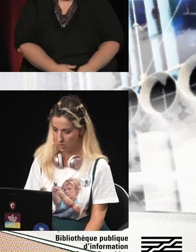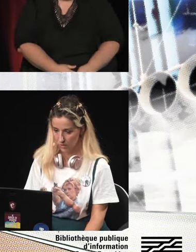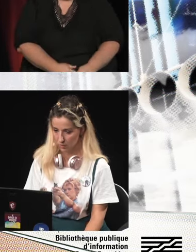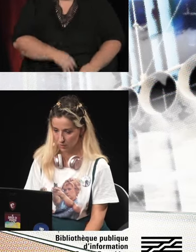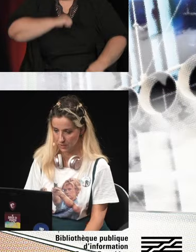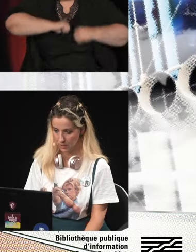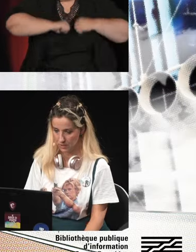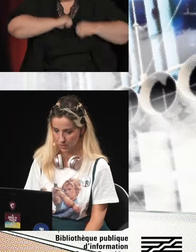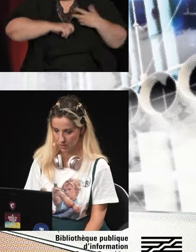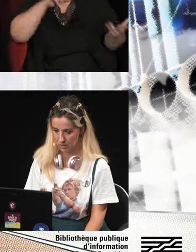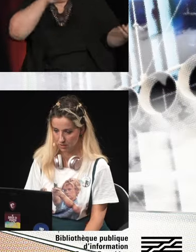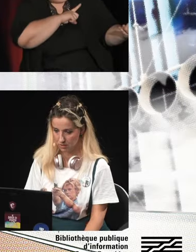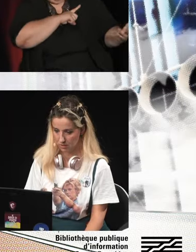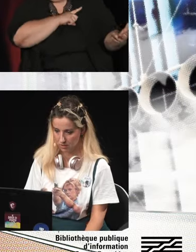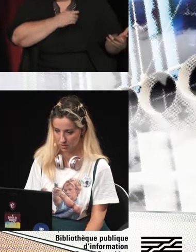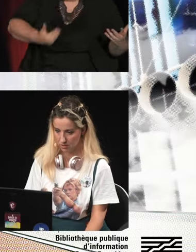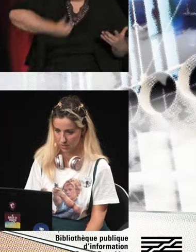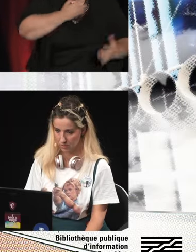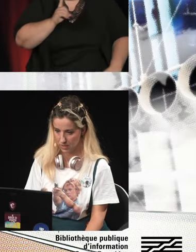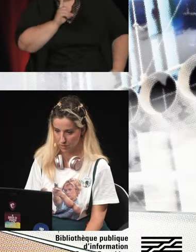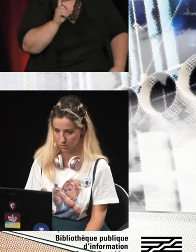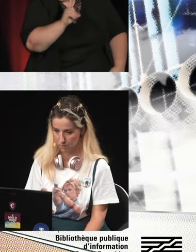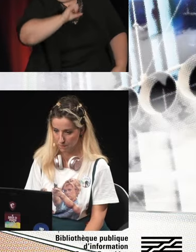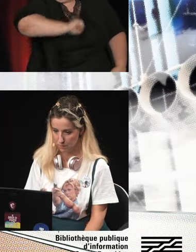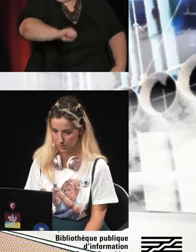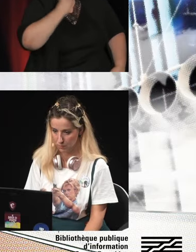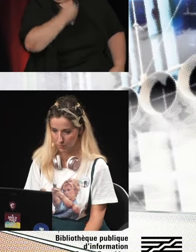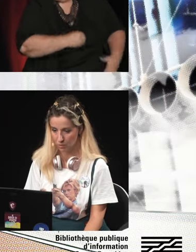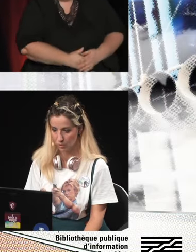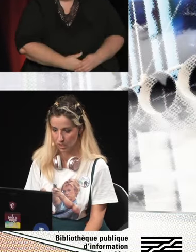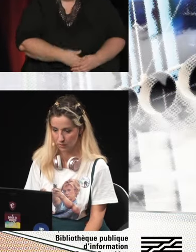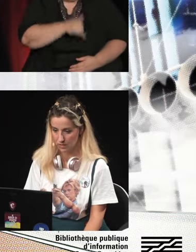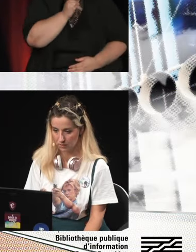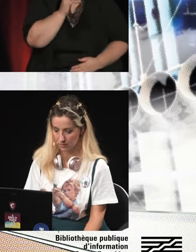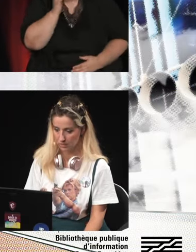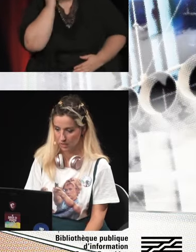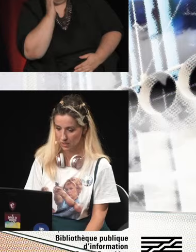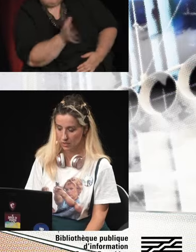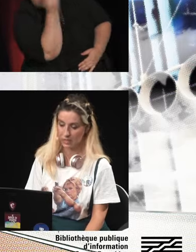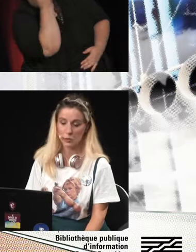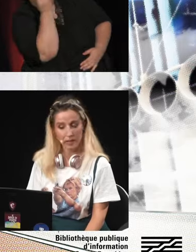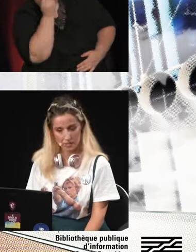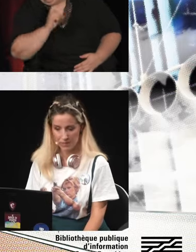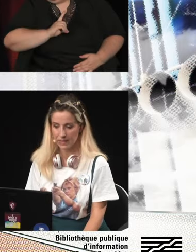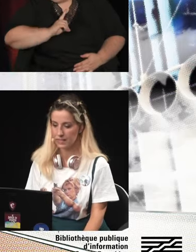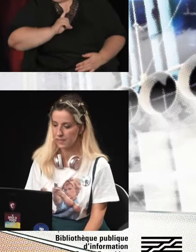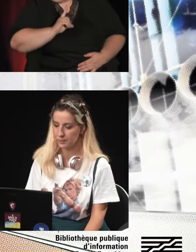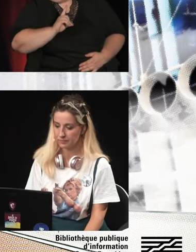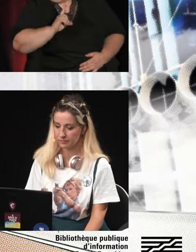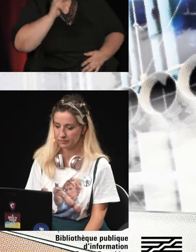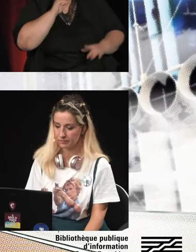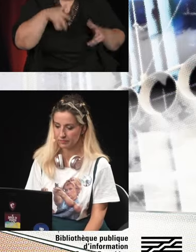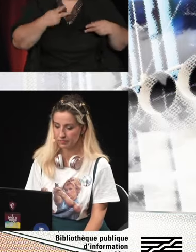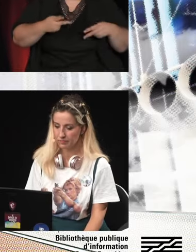On court, là on peut le faire, c'est ok. Hop, là il y a une petite pomme. Bon, maintenant je cavale. On va récupérer la vie